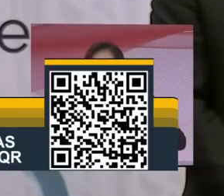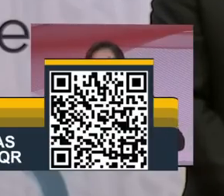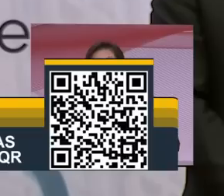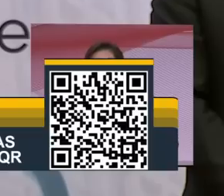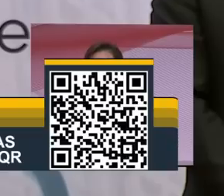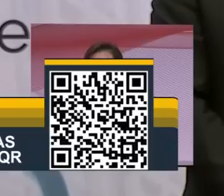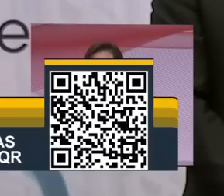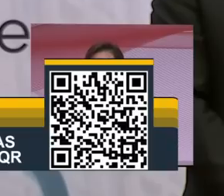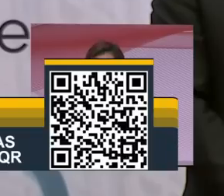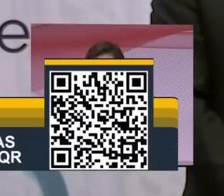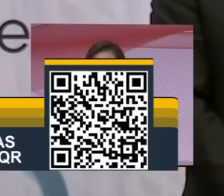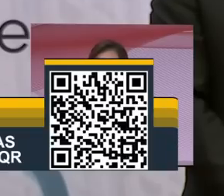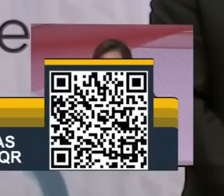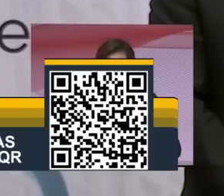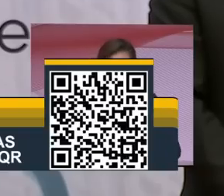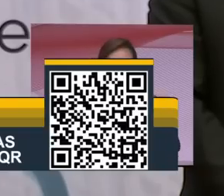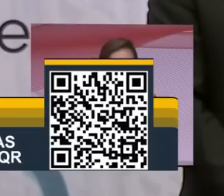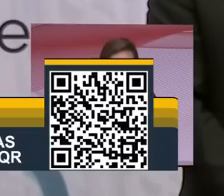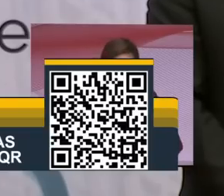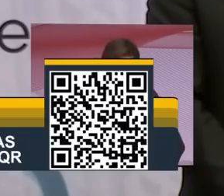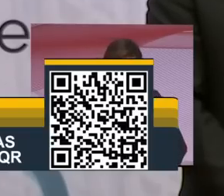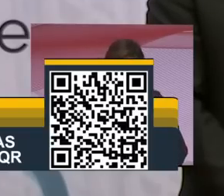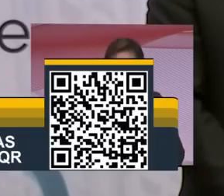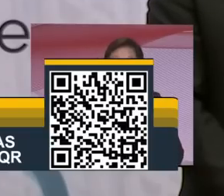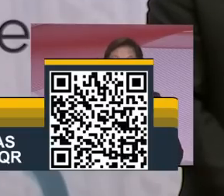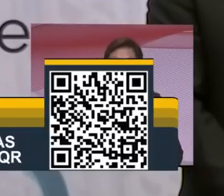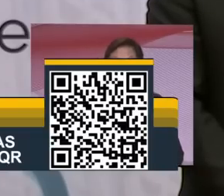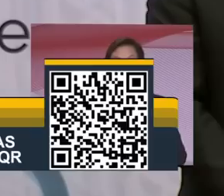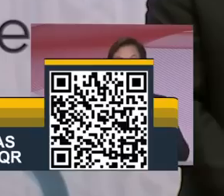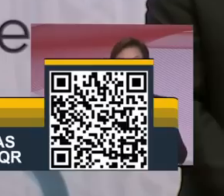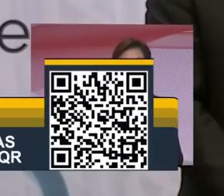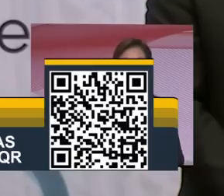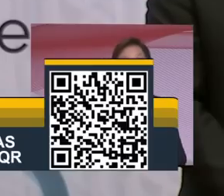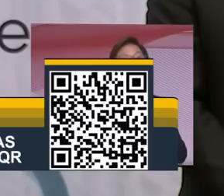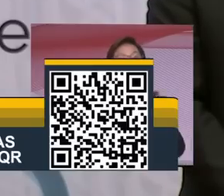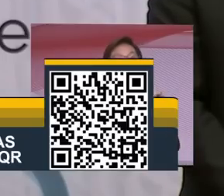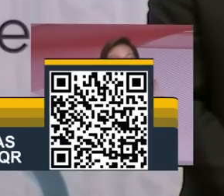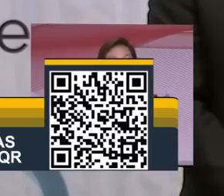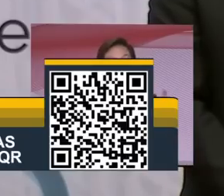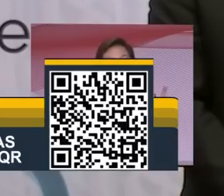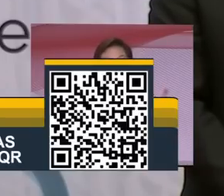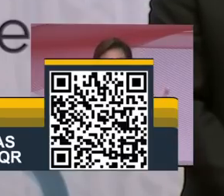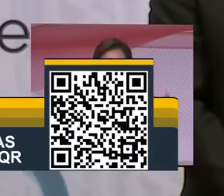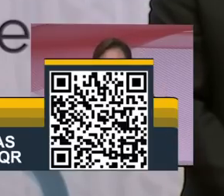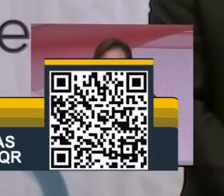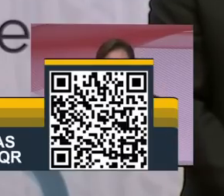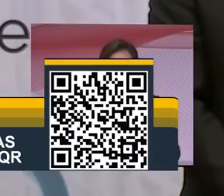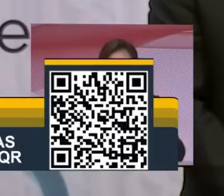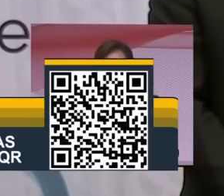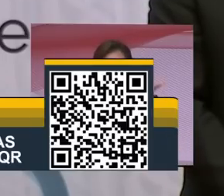meninggal di Hospital Queen Elizabeth. Kes kematian 243, iaitu kes nombor